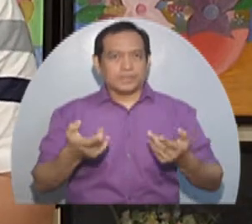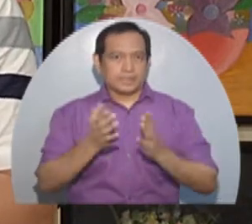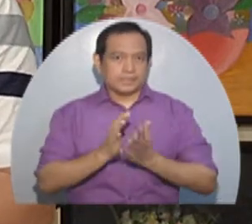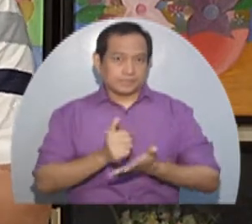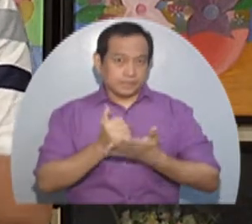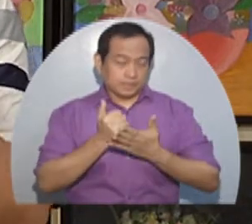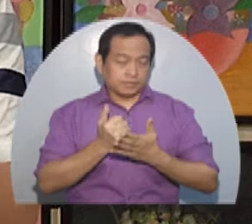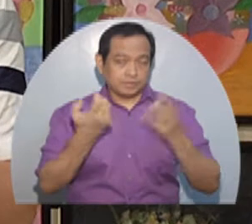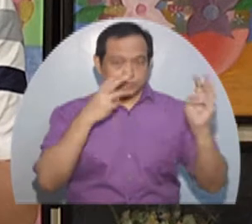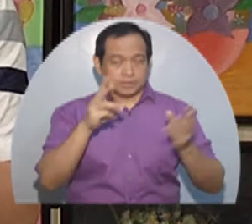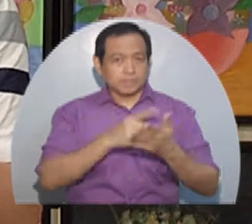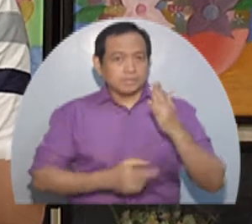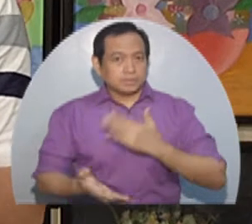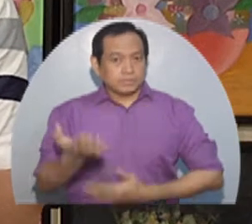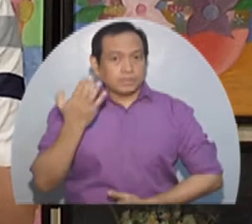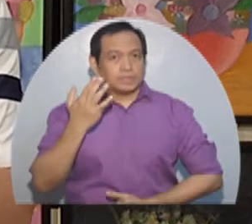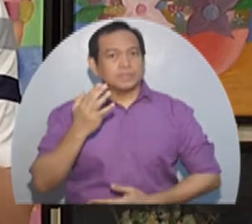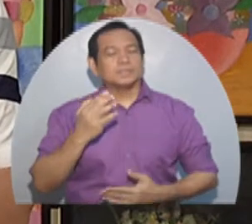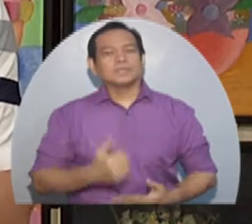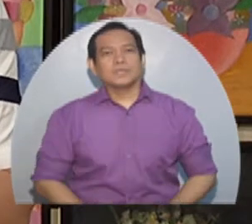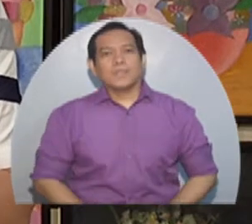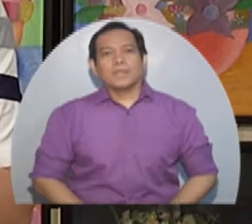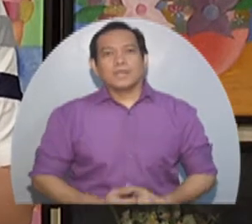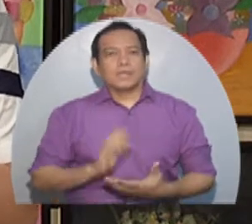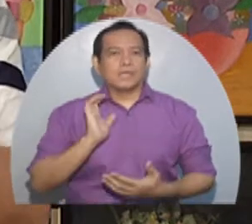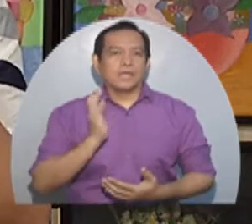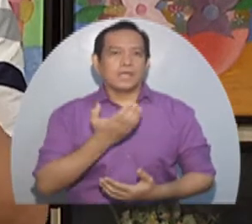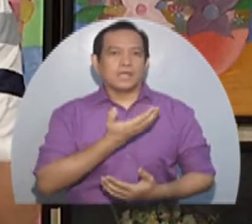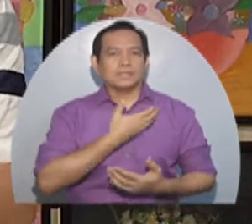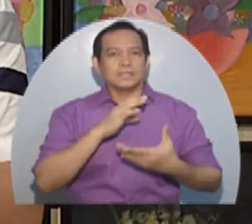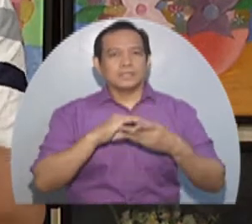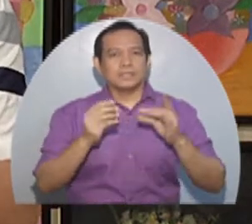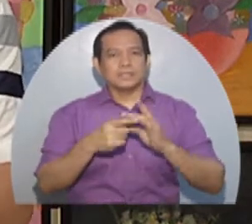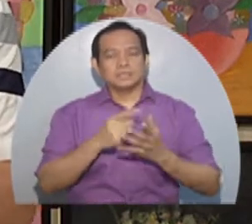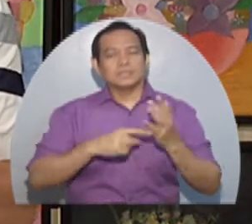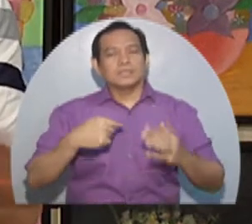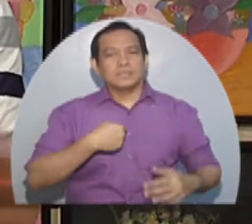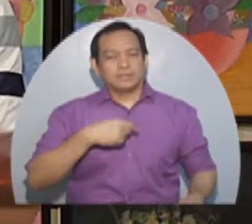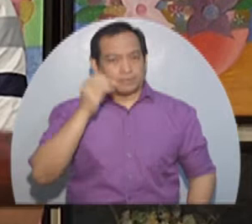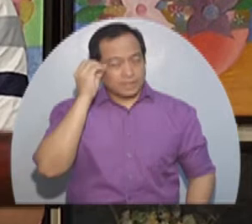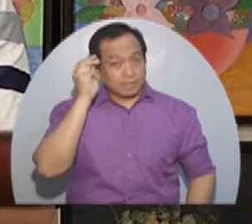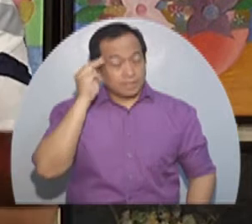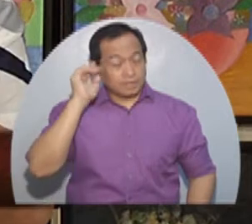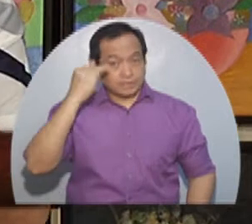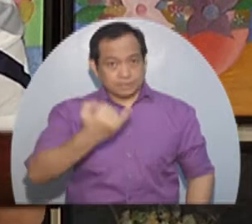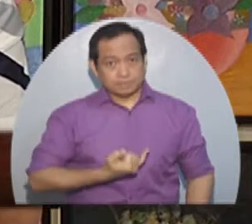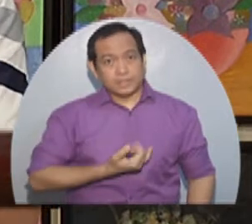atin. Tungayan natin sa umagang ito, mga kababayan, ang ating mga kwento. Ito po si Orly